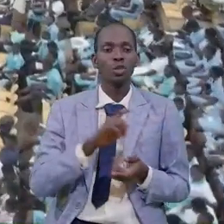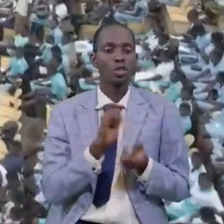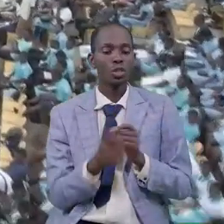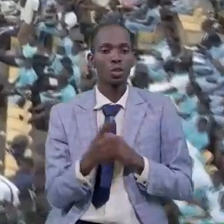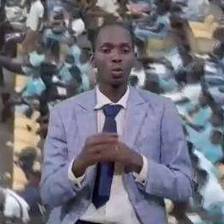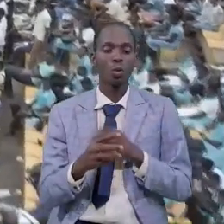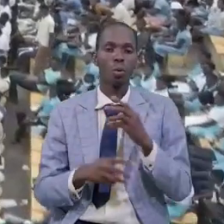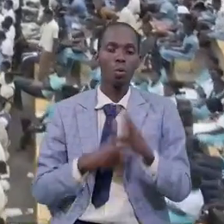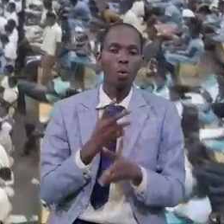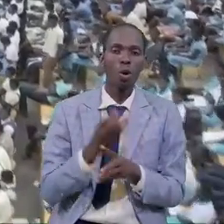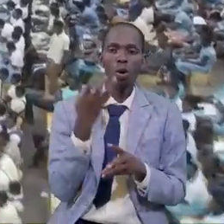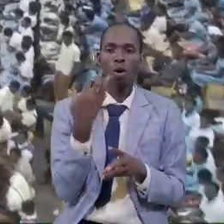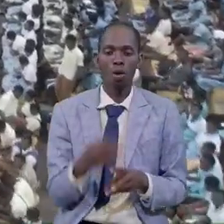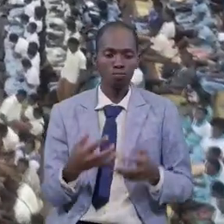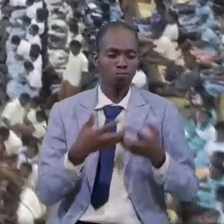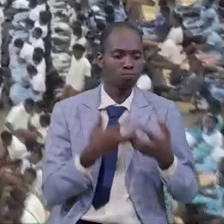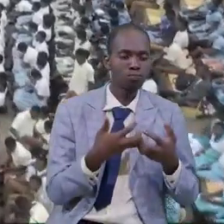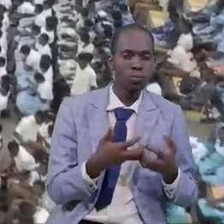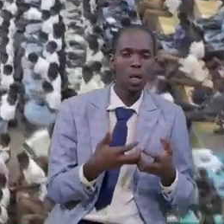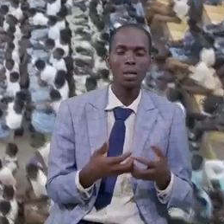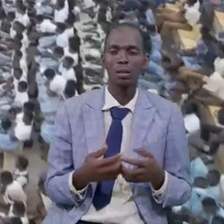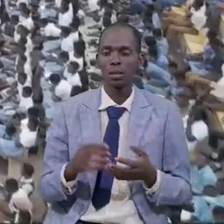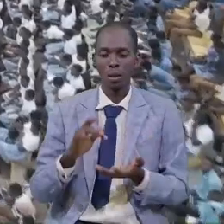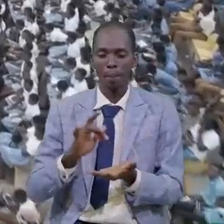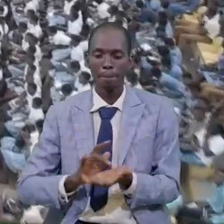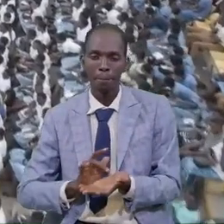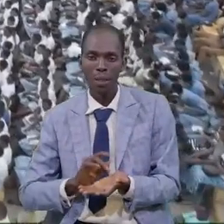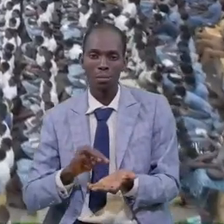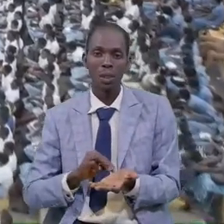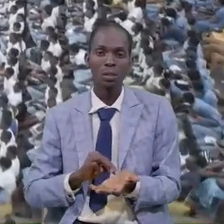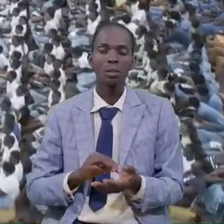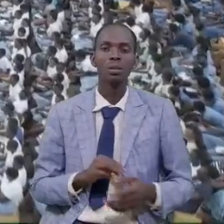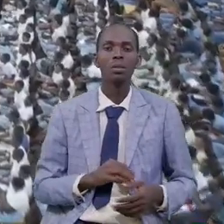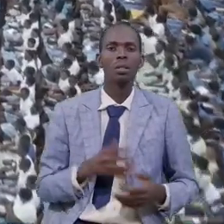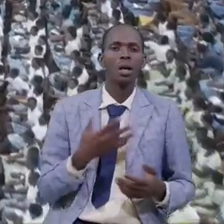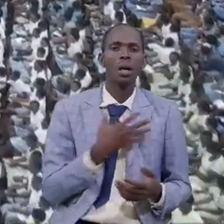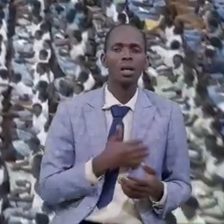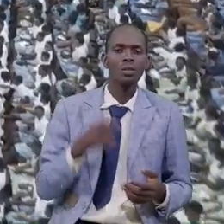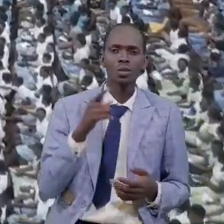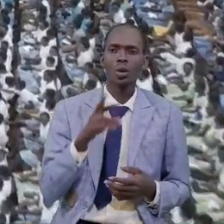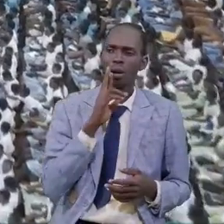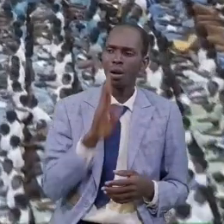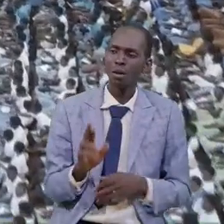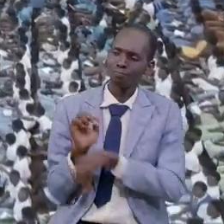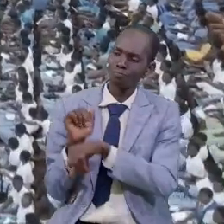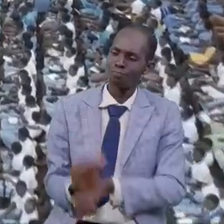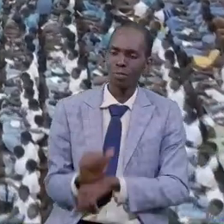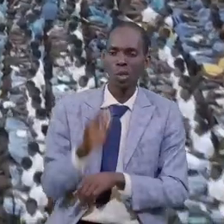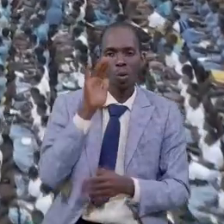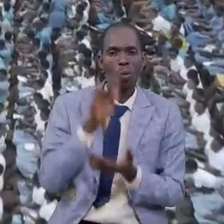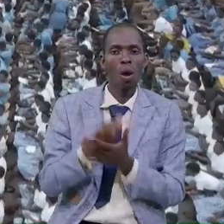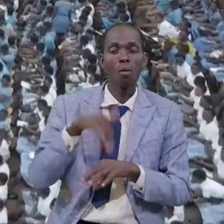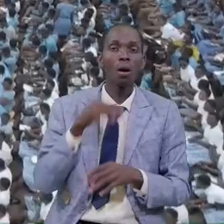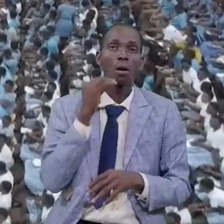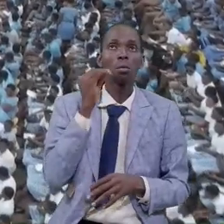l'ingénierie, changer le monde de la médecine, le monde de l'éducation. Et tu maltraites ta femme à la maison parce que c'est